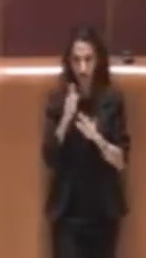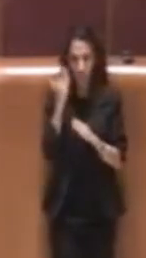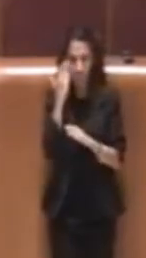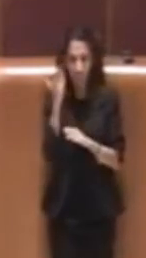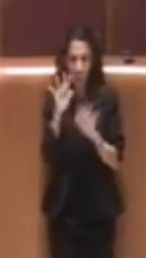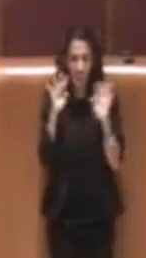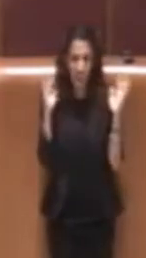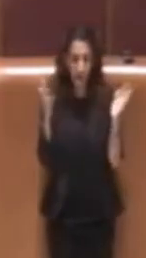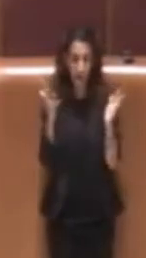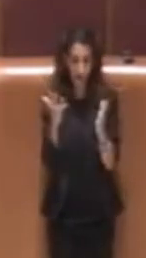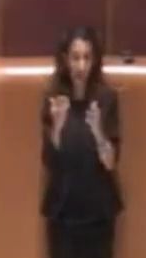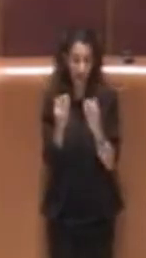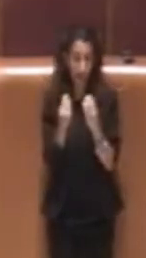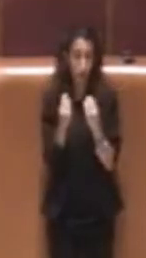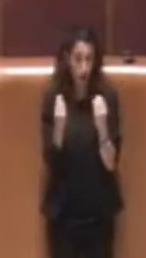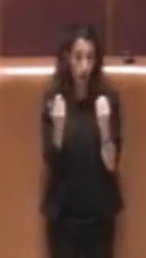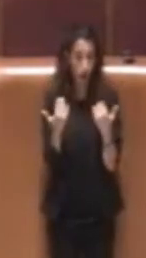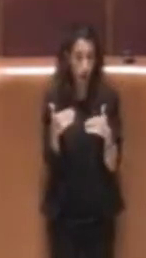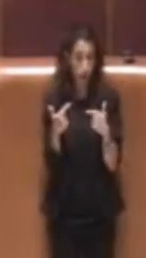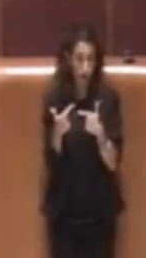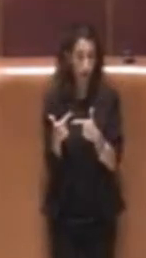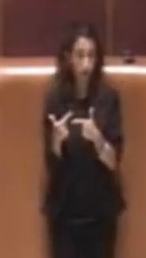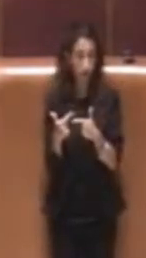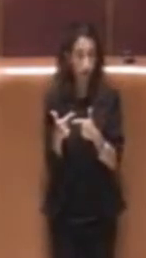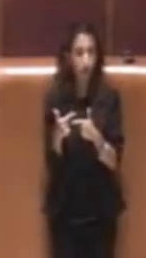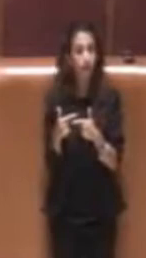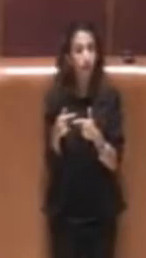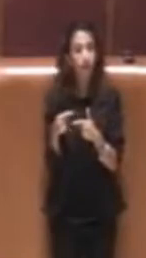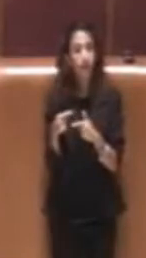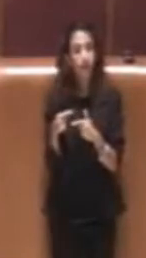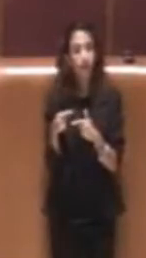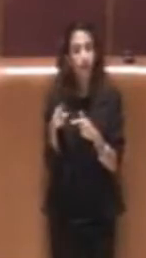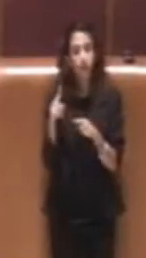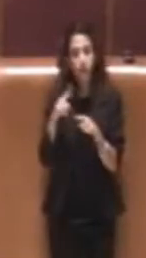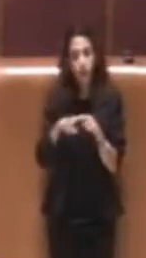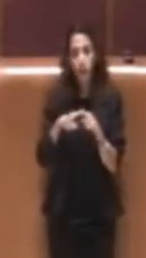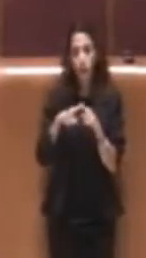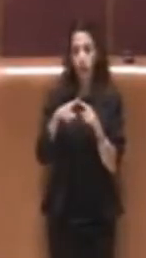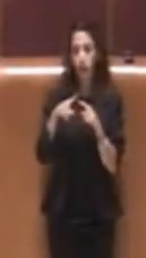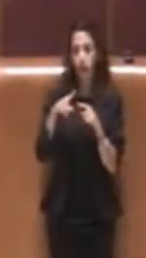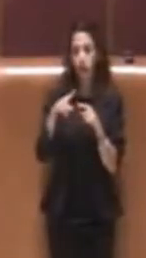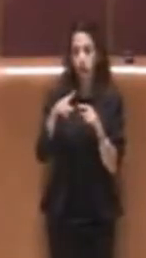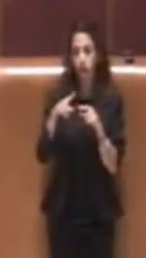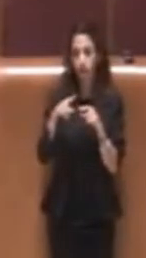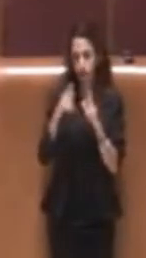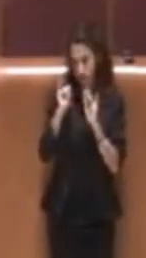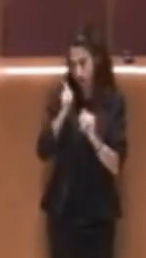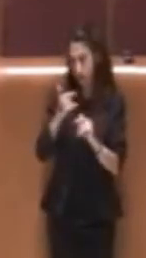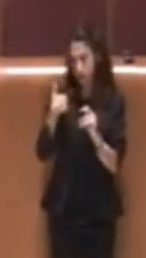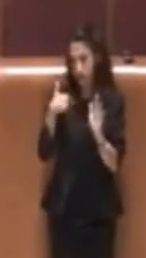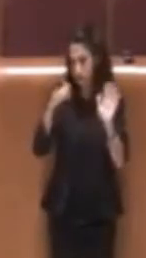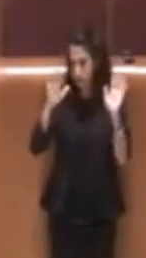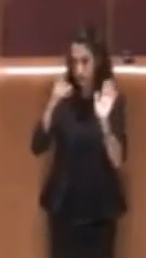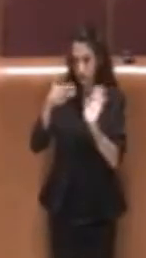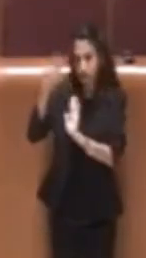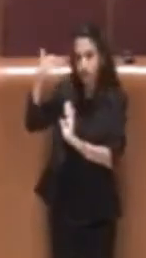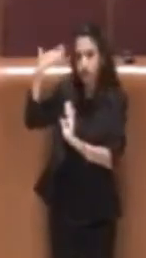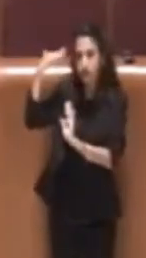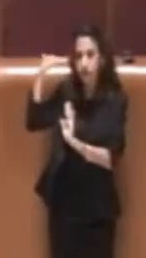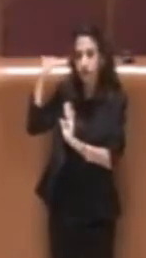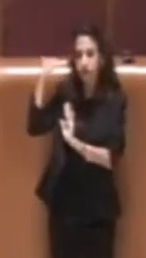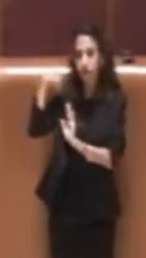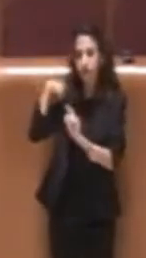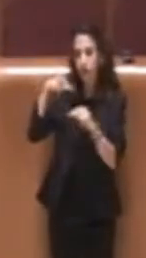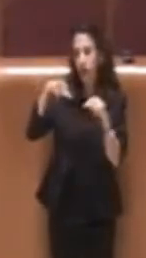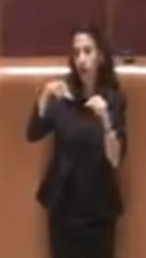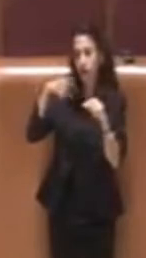comporta, e un quanto deliberato, un quanto amministrato, per carità in precedenza, ma oggi